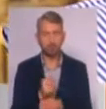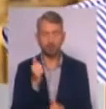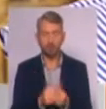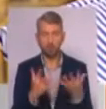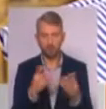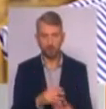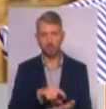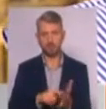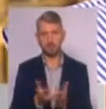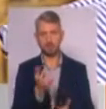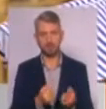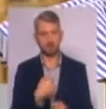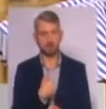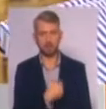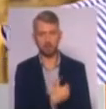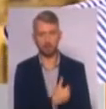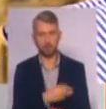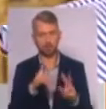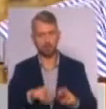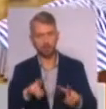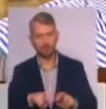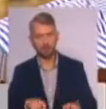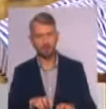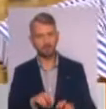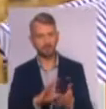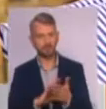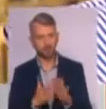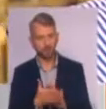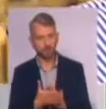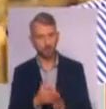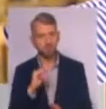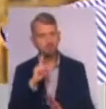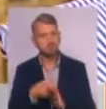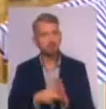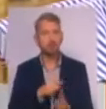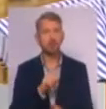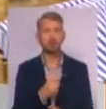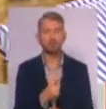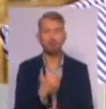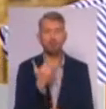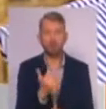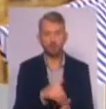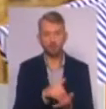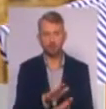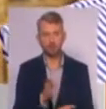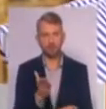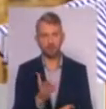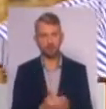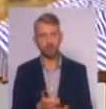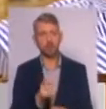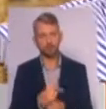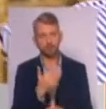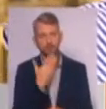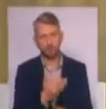в приймальні. Я хочу розібрати цю ситуацію та з'ясувати, чому вам відмовляють. Дуже вам